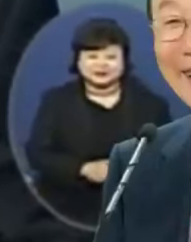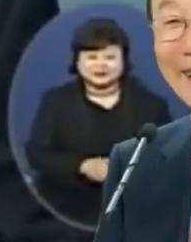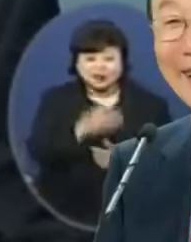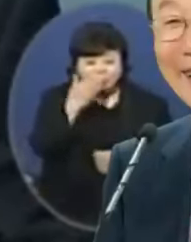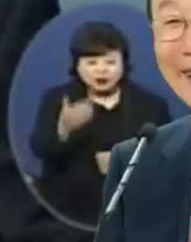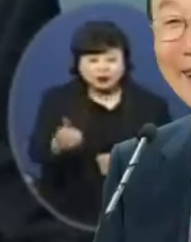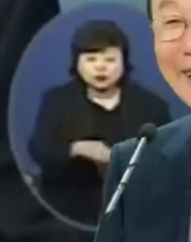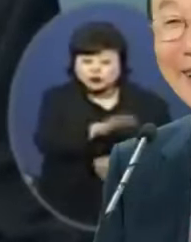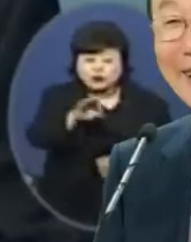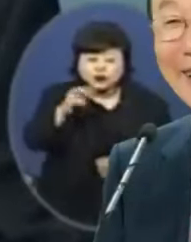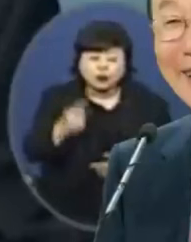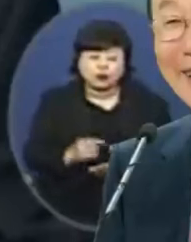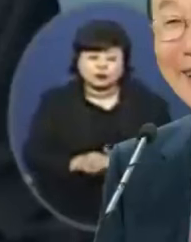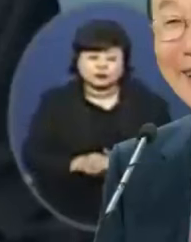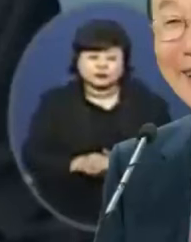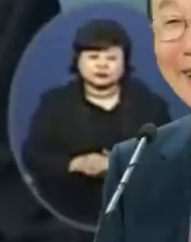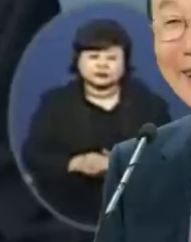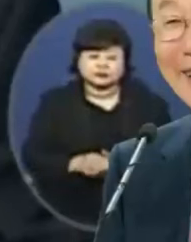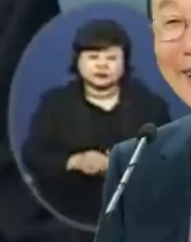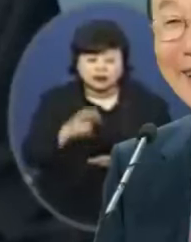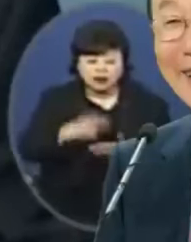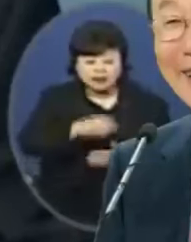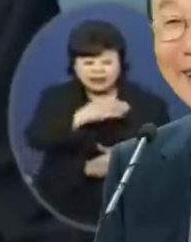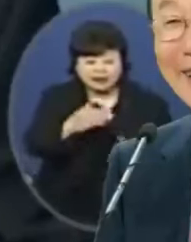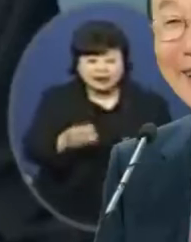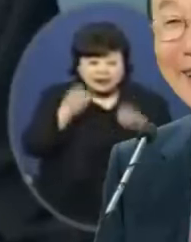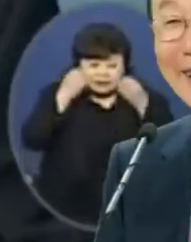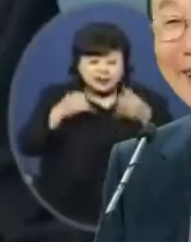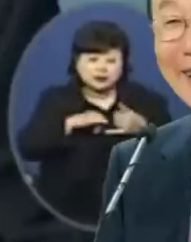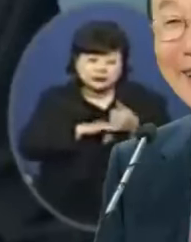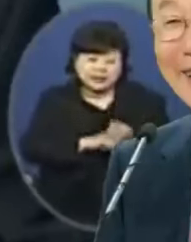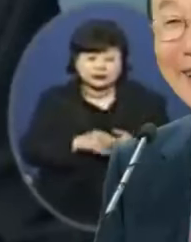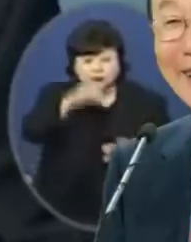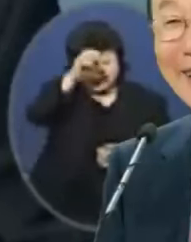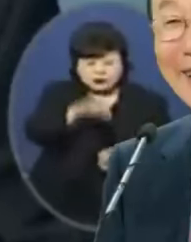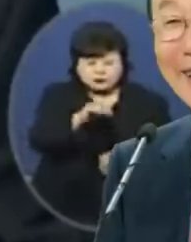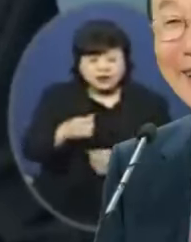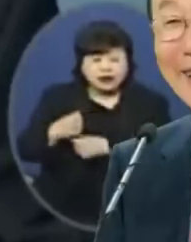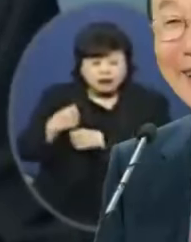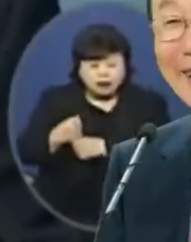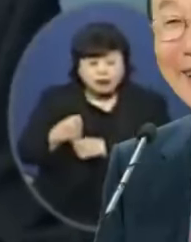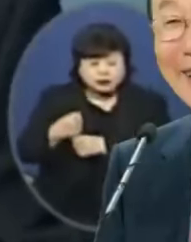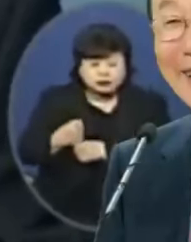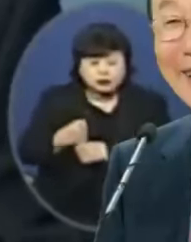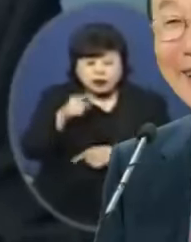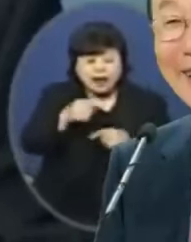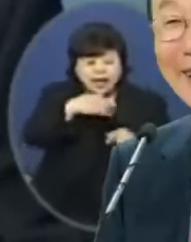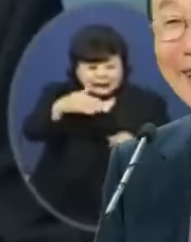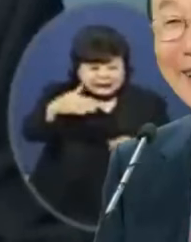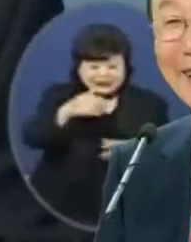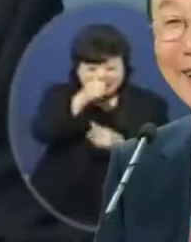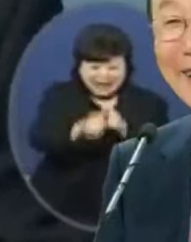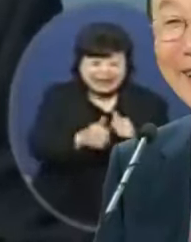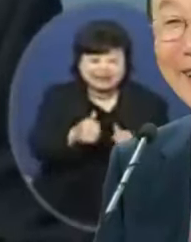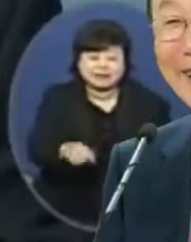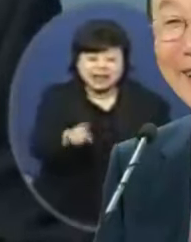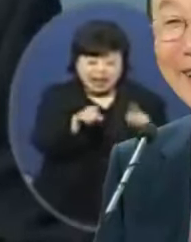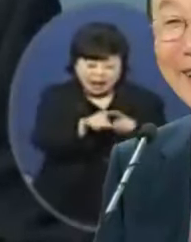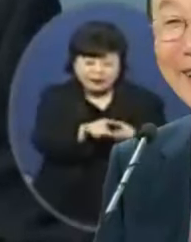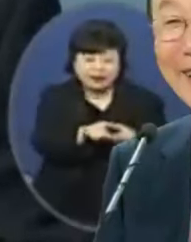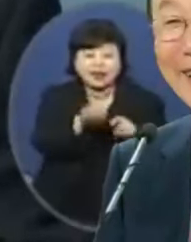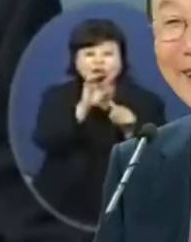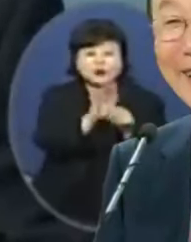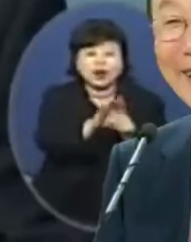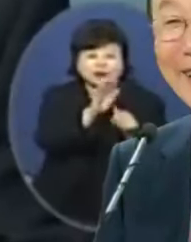여러분, 우리도 우리의 언약궤인 새로운 언약인 십자가를 걸머지고 나가야 하나님이 같이 계시고